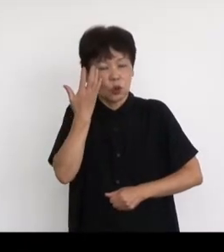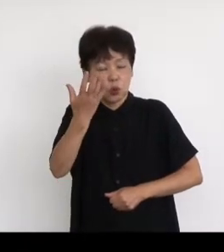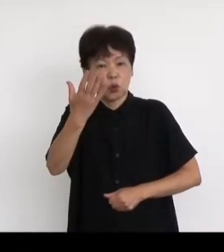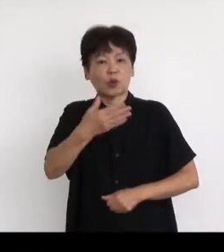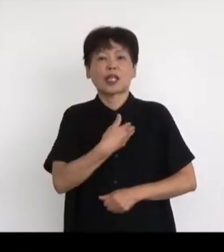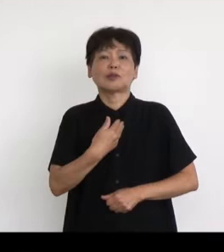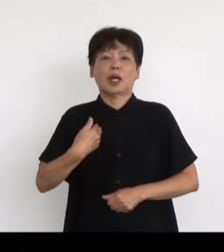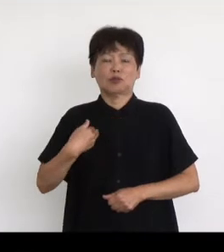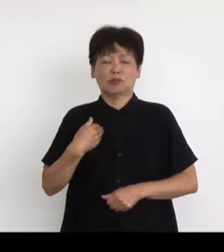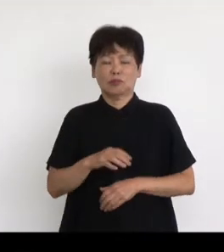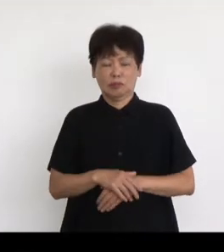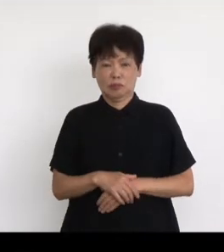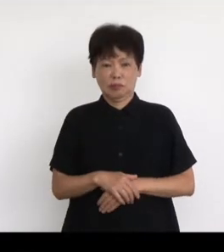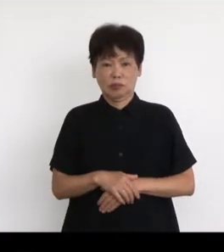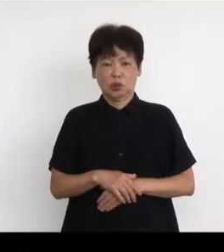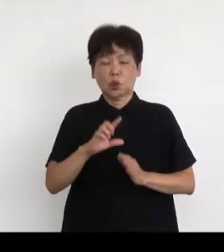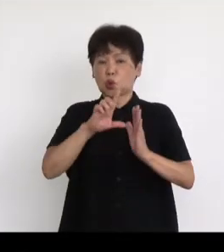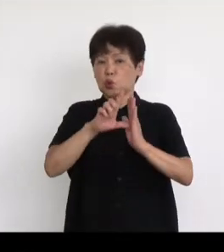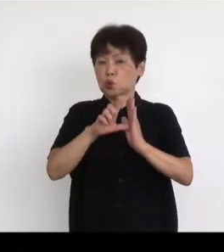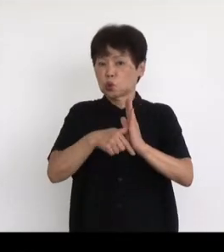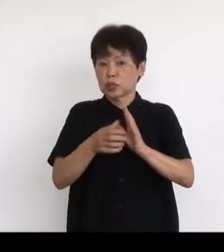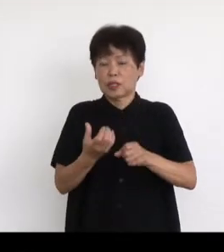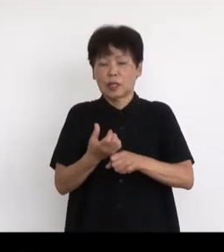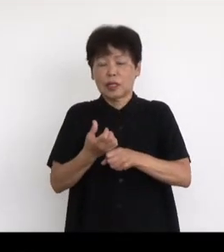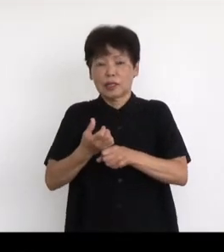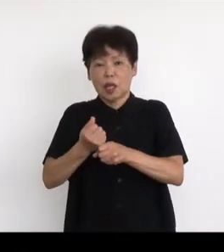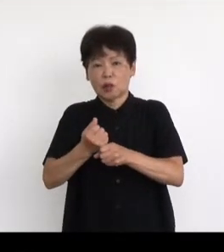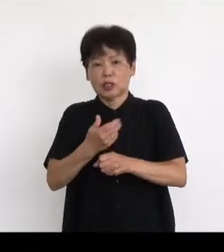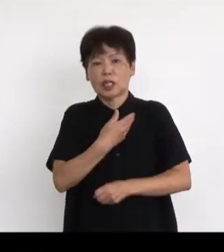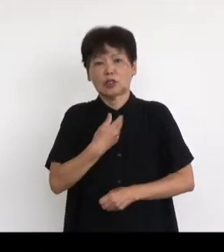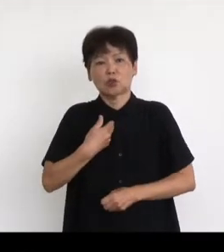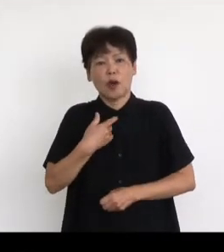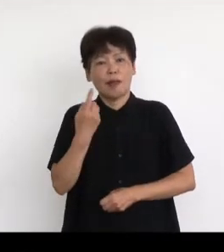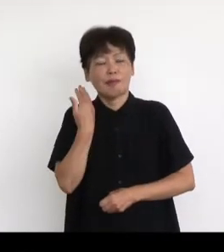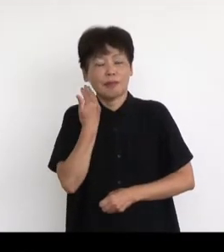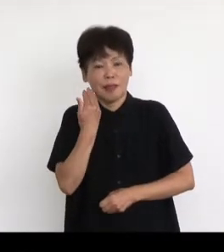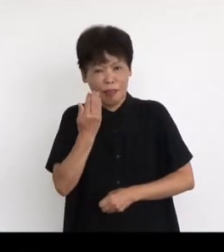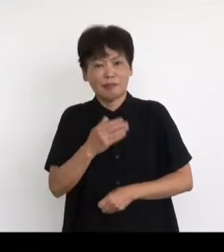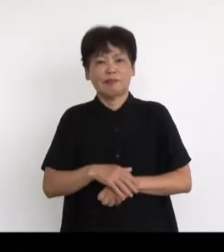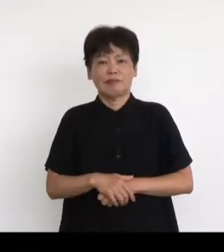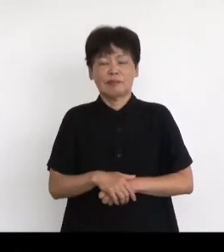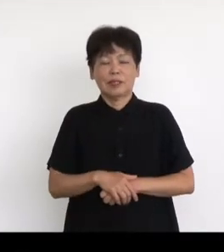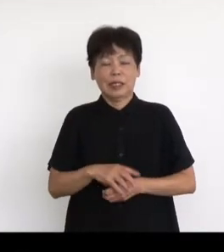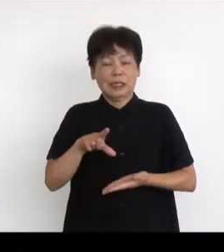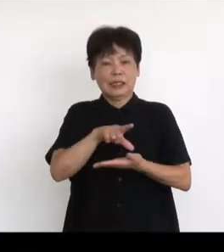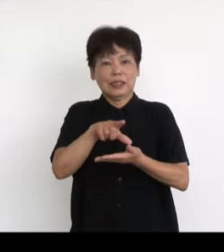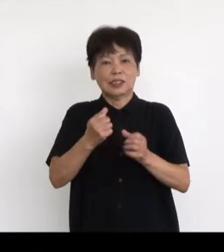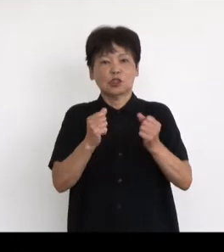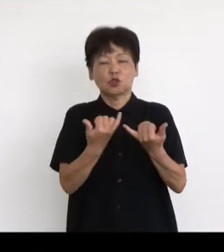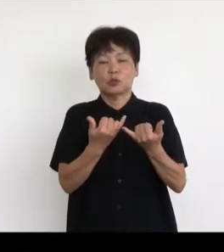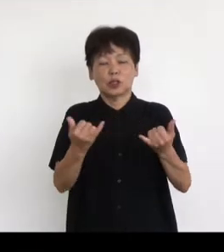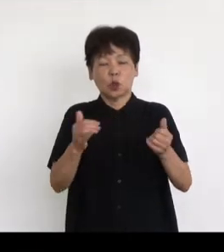そのような場合、頼りになるのは地域住民の協力体制です。